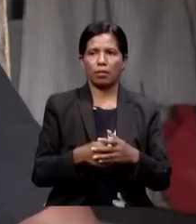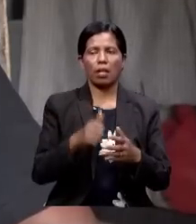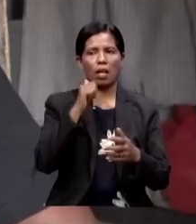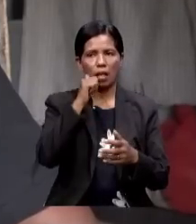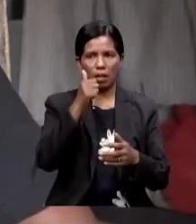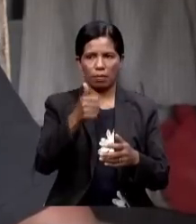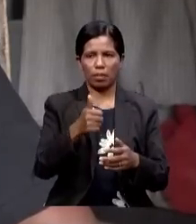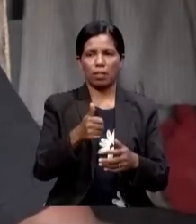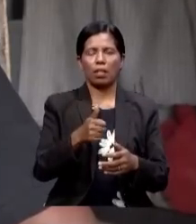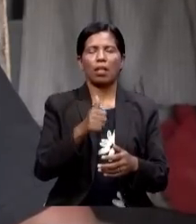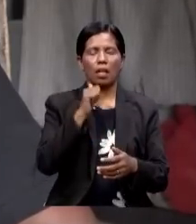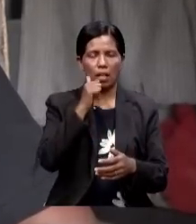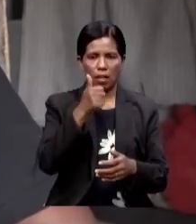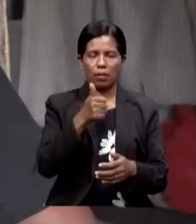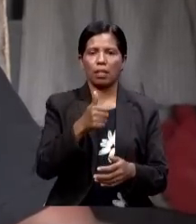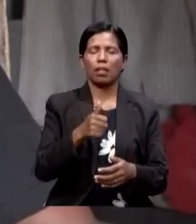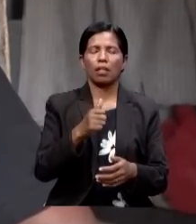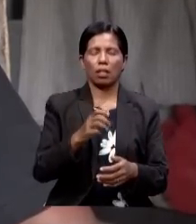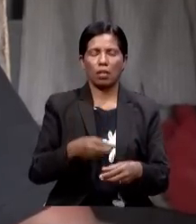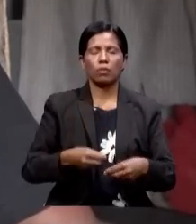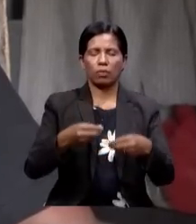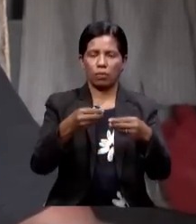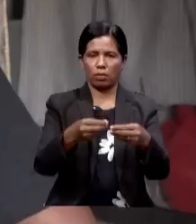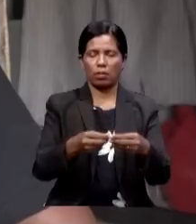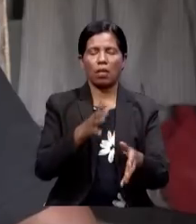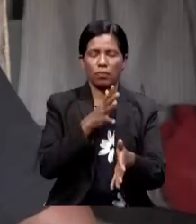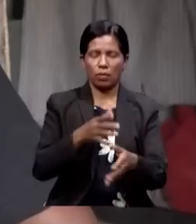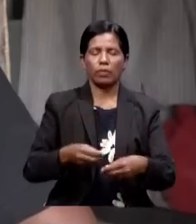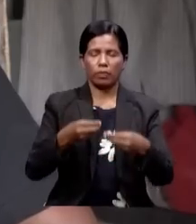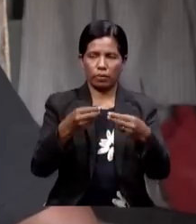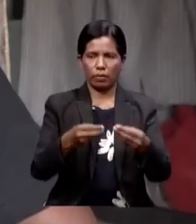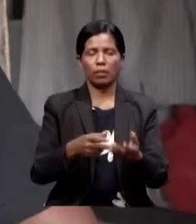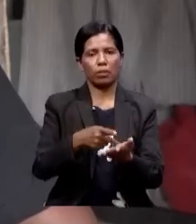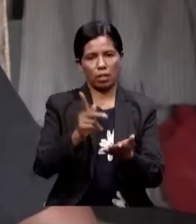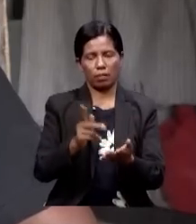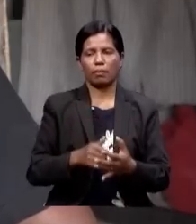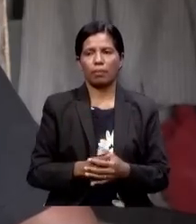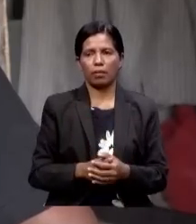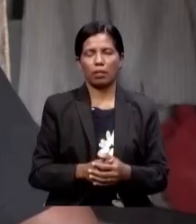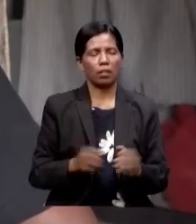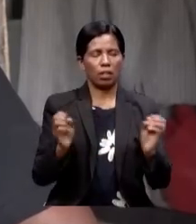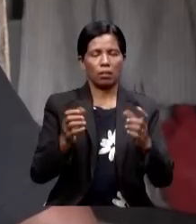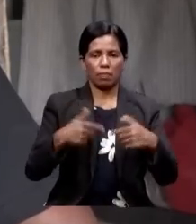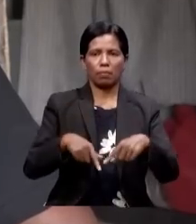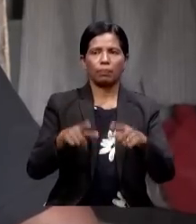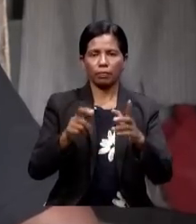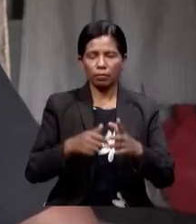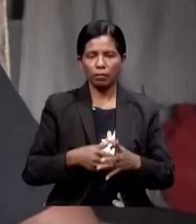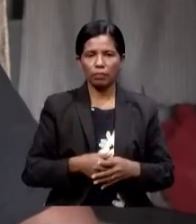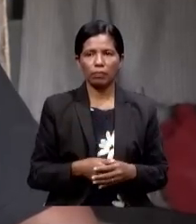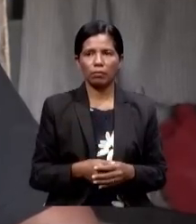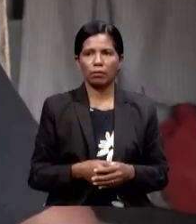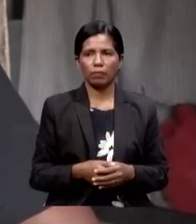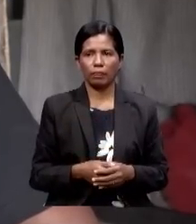ya ma po falam fir ni apa tona ne ne po sir fo kan lai hon ne ba ma lai hon sam ba de tona ha